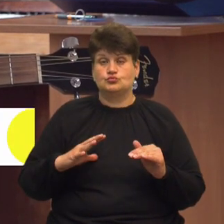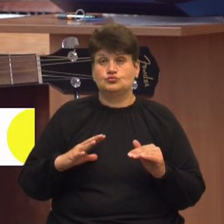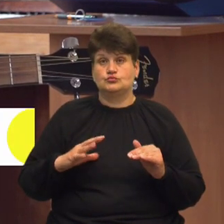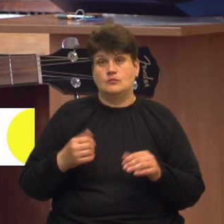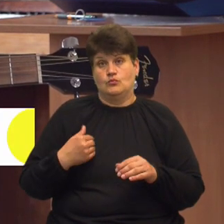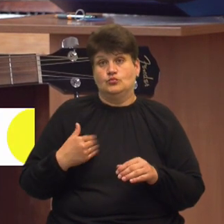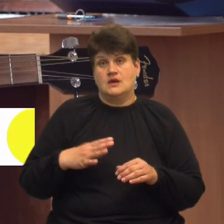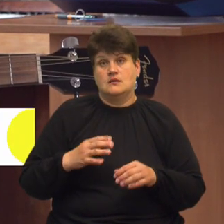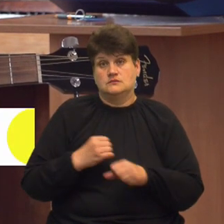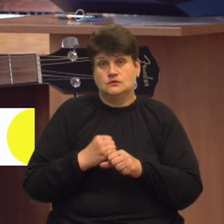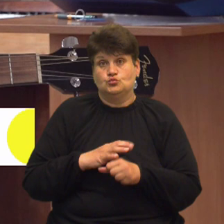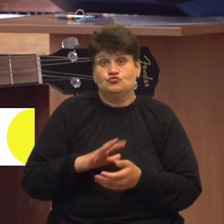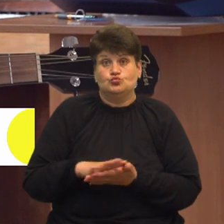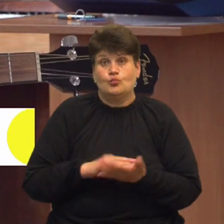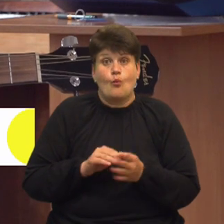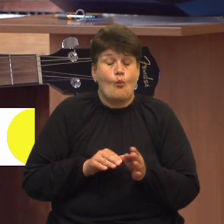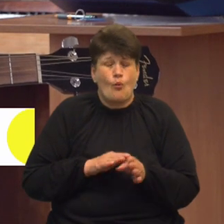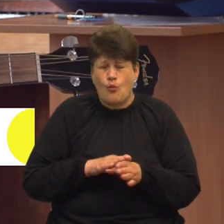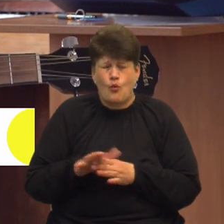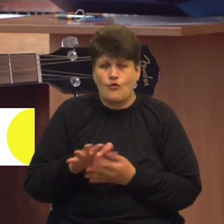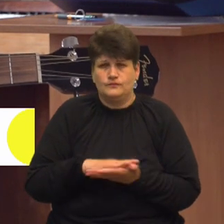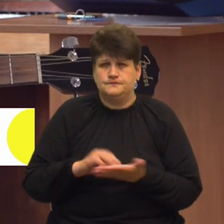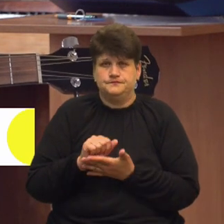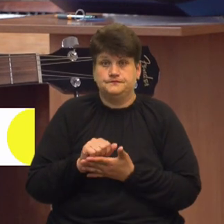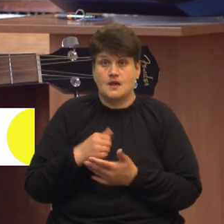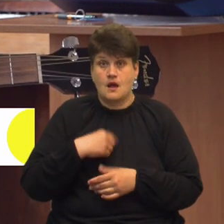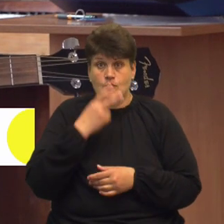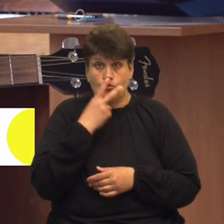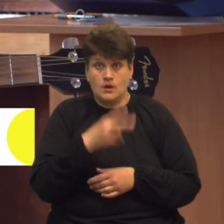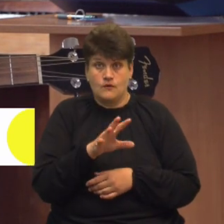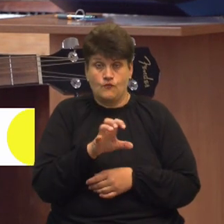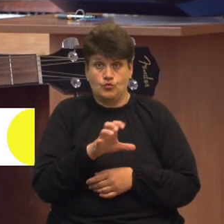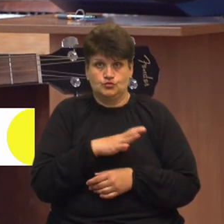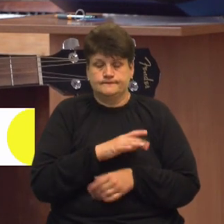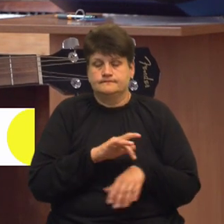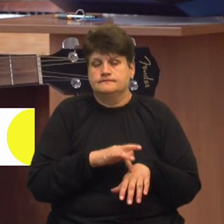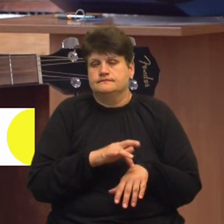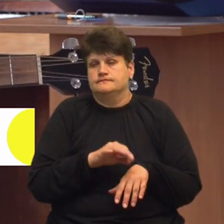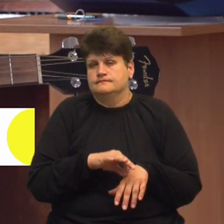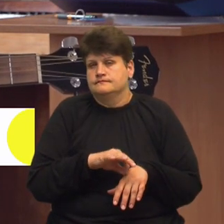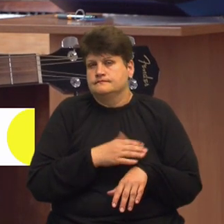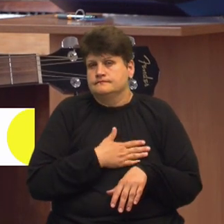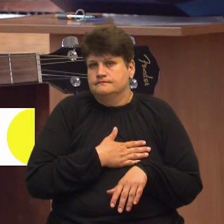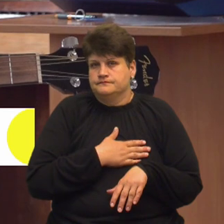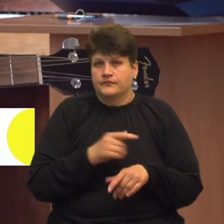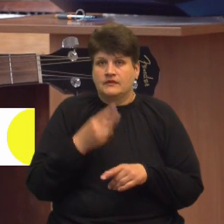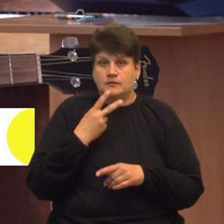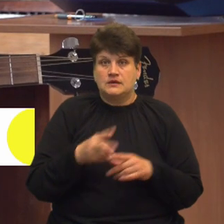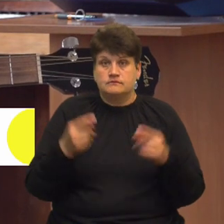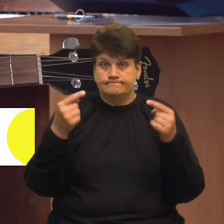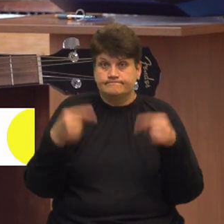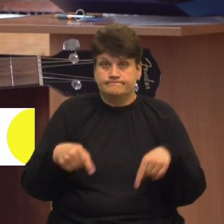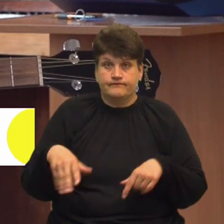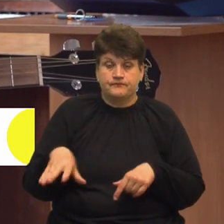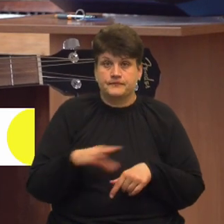повністю. Я коли побачила фото, то було дуже болісно дивитися ті фото, бо там реально одні руїни. Знищений